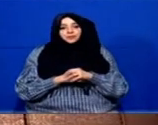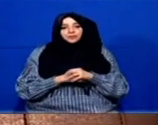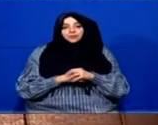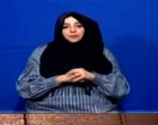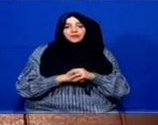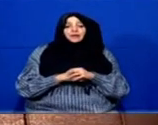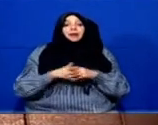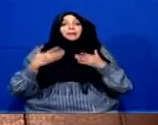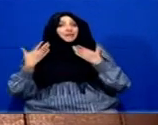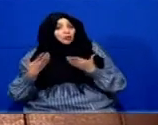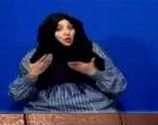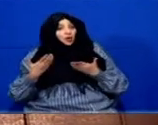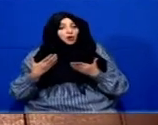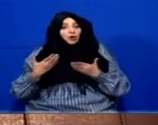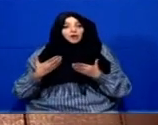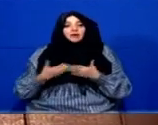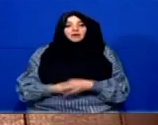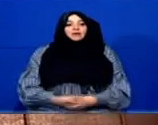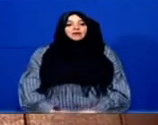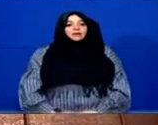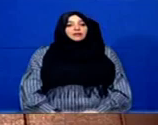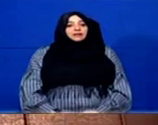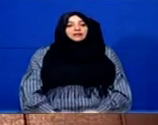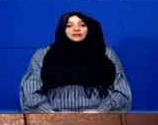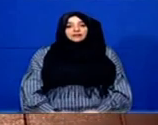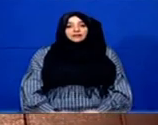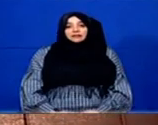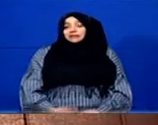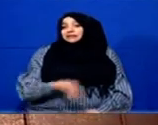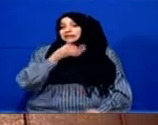اعود الى مضمون هذه القاعده